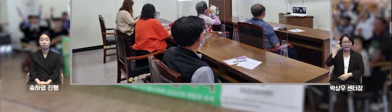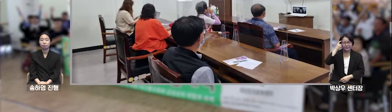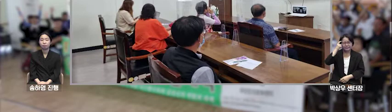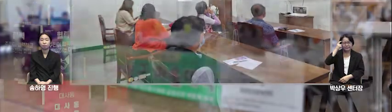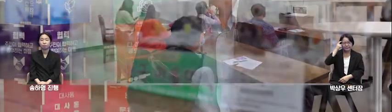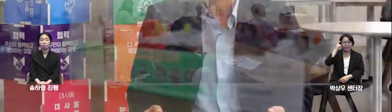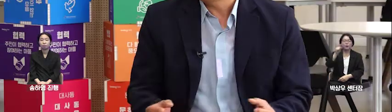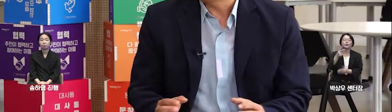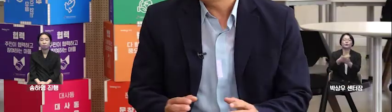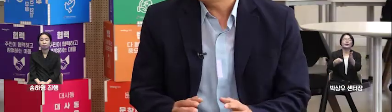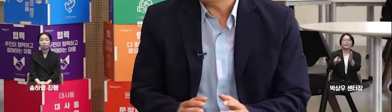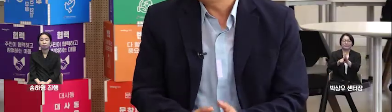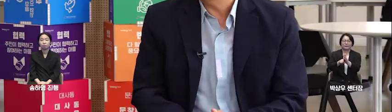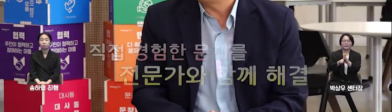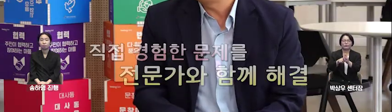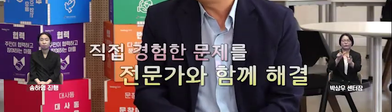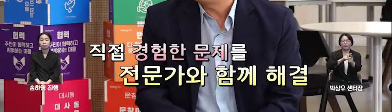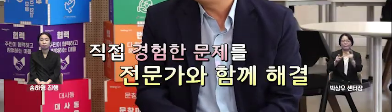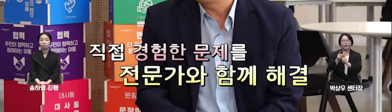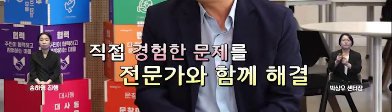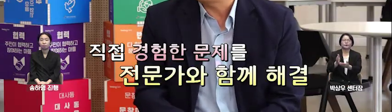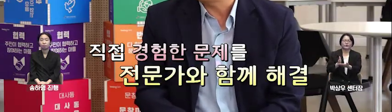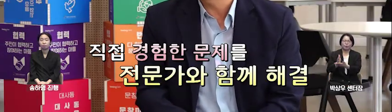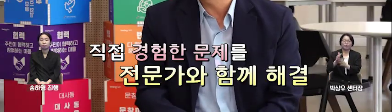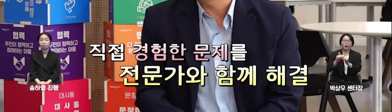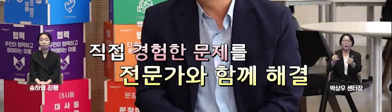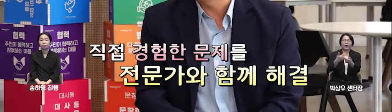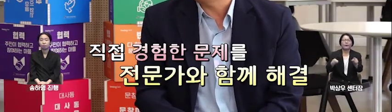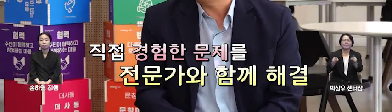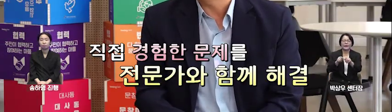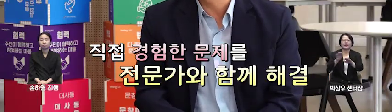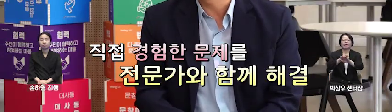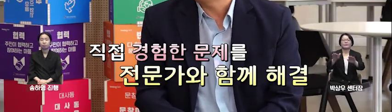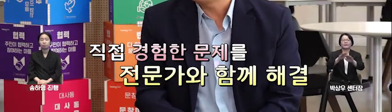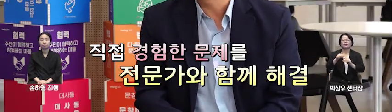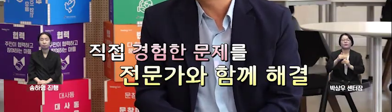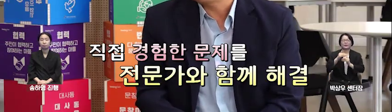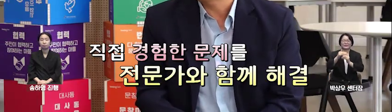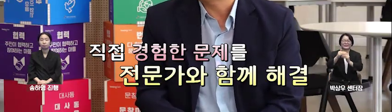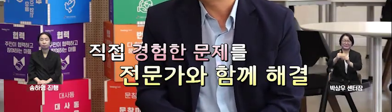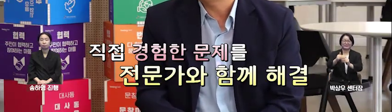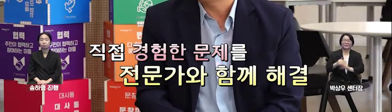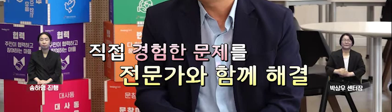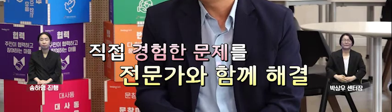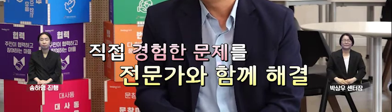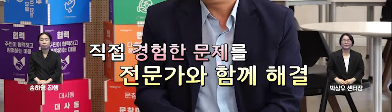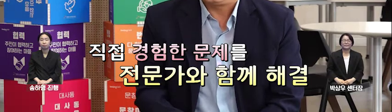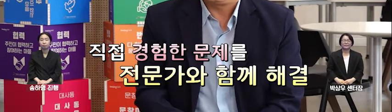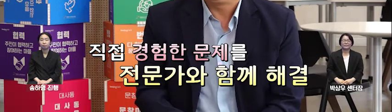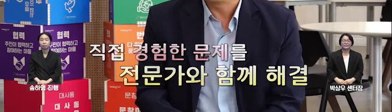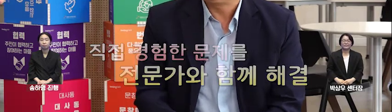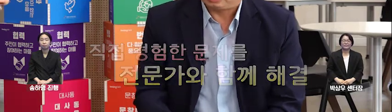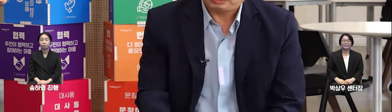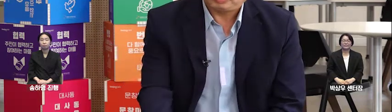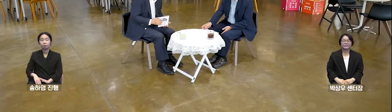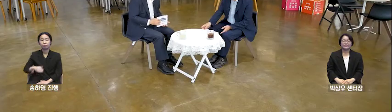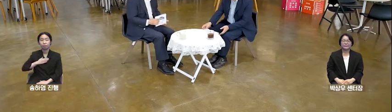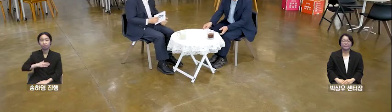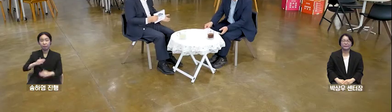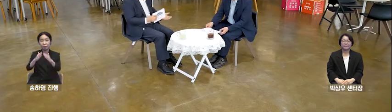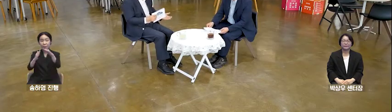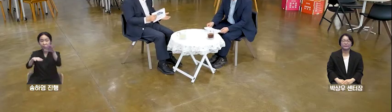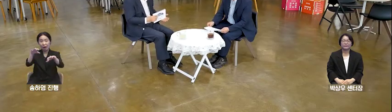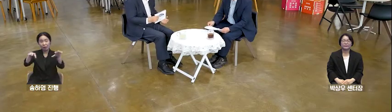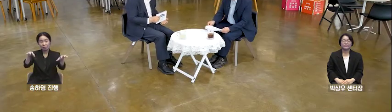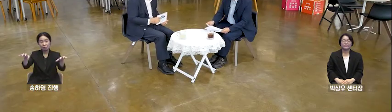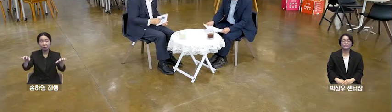되어졌다면 이것들을 조금 더 전문가와 함께 풀어가는 이런 과정이라고 보시면 되실 것 같습니다. 그렇군요.